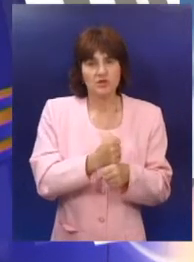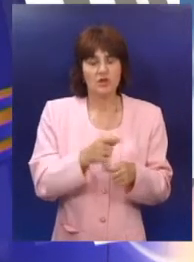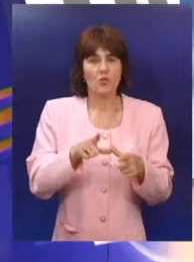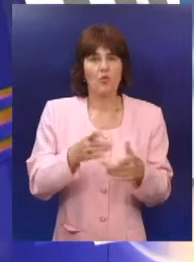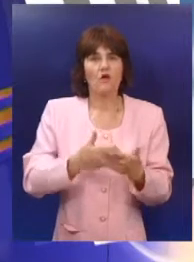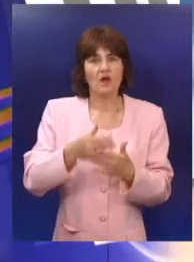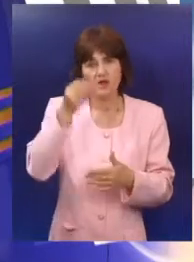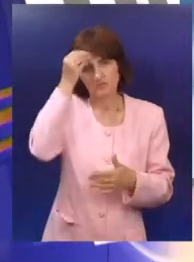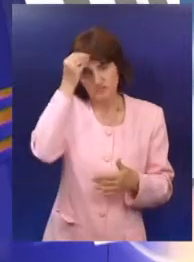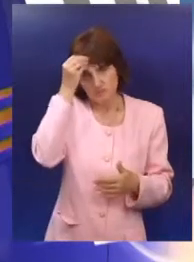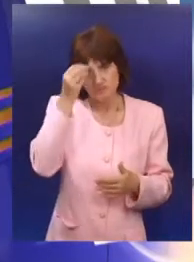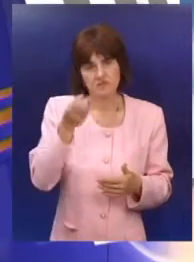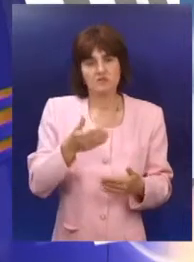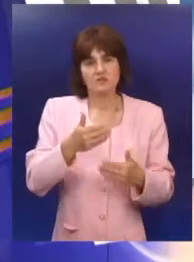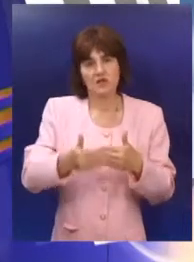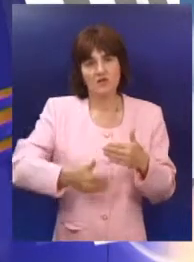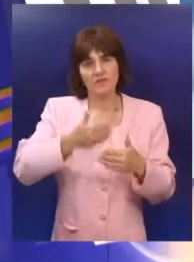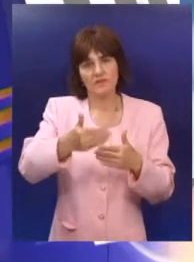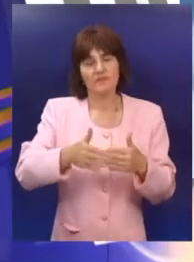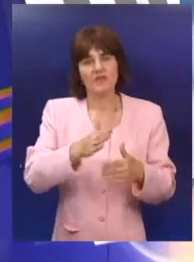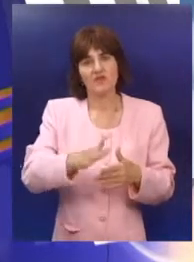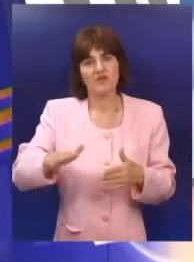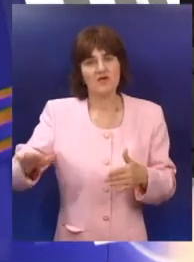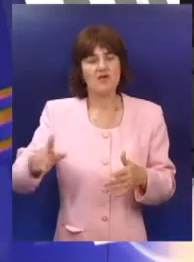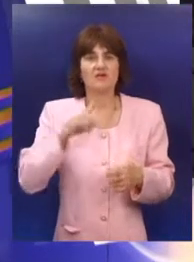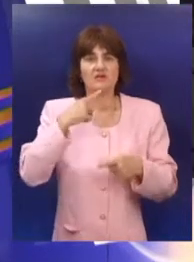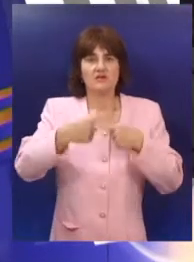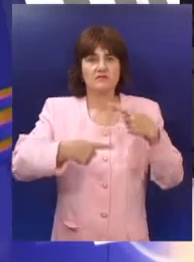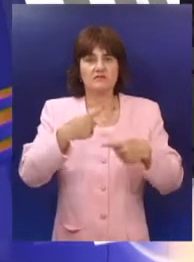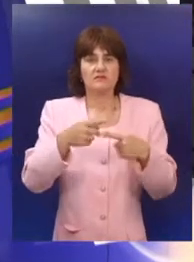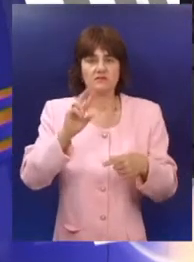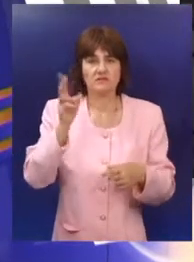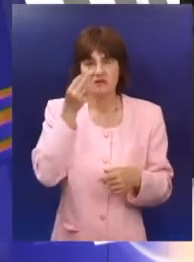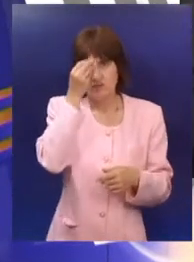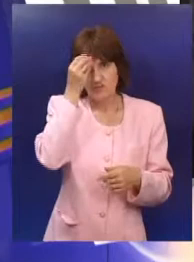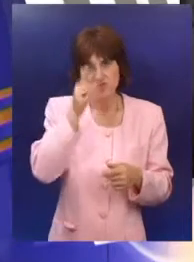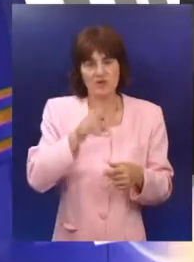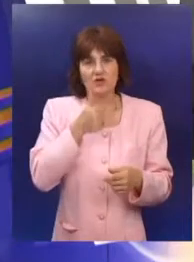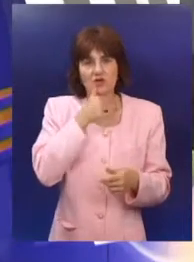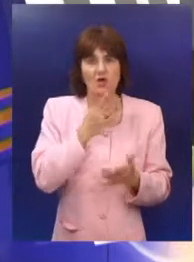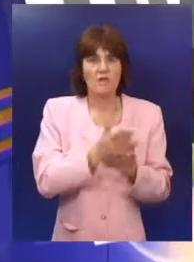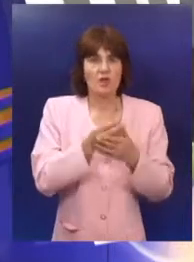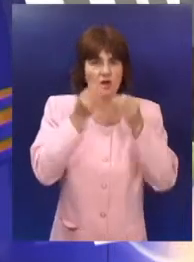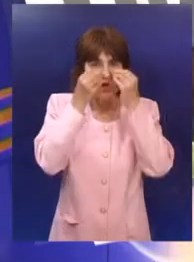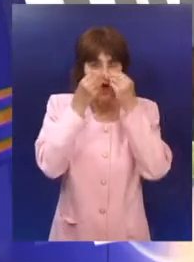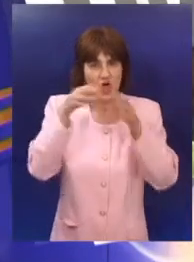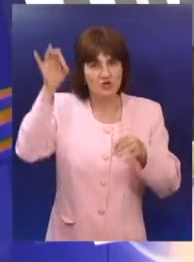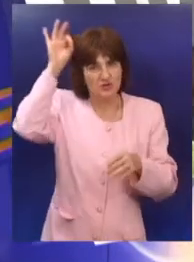grad, ali se i podsjećaju dolazeći naraštaji na najveće zlo u istoriji čovečanstva. Iako su